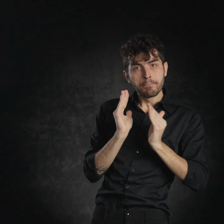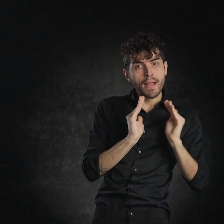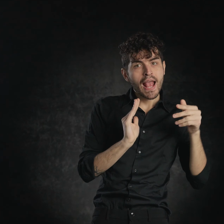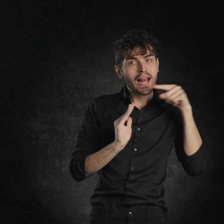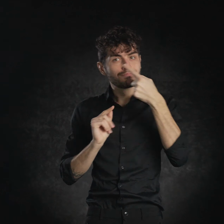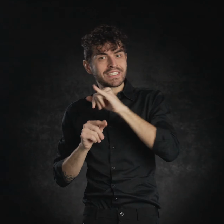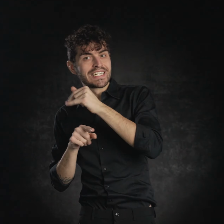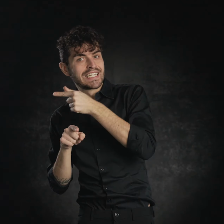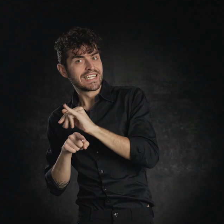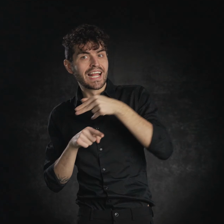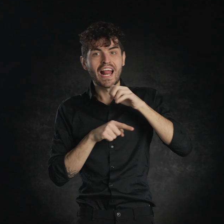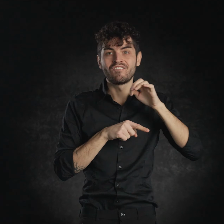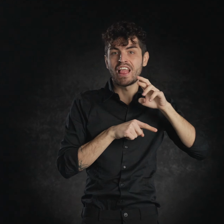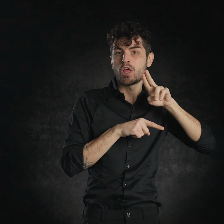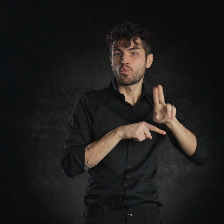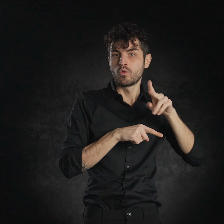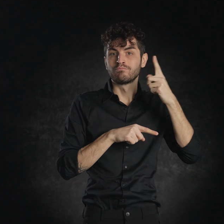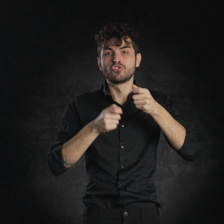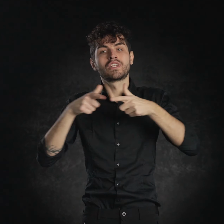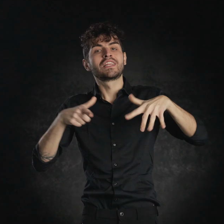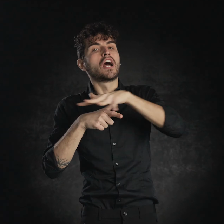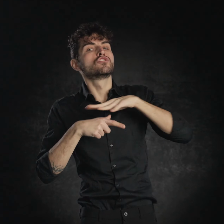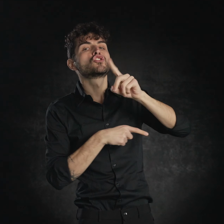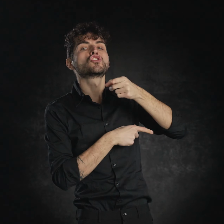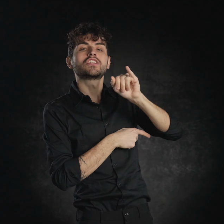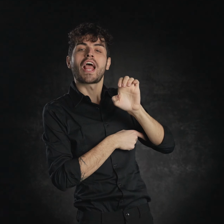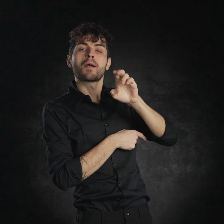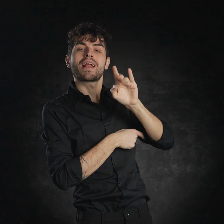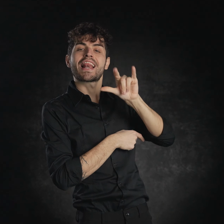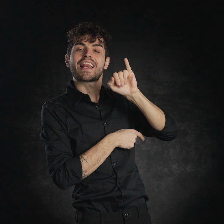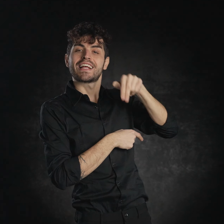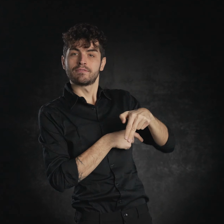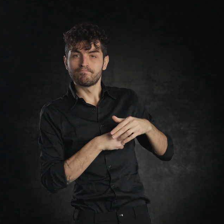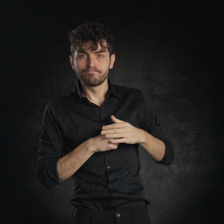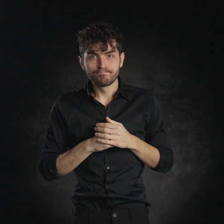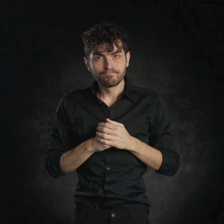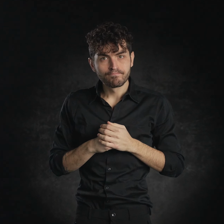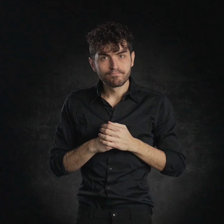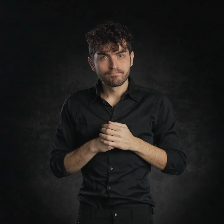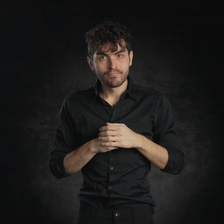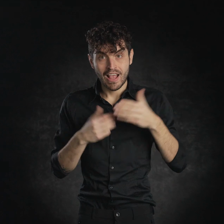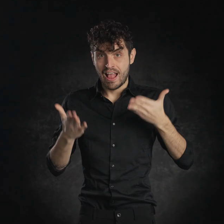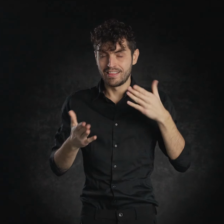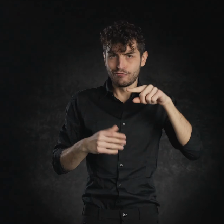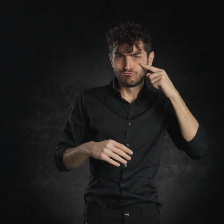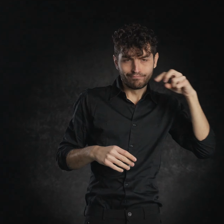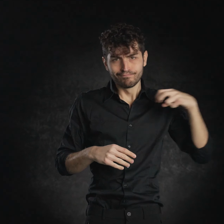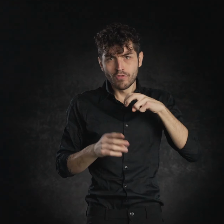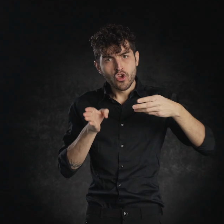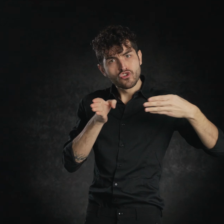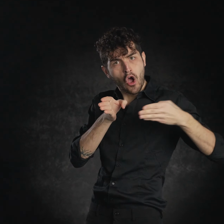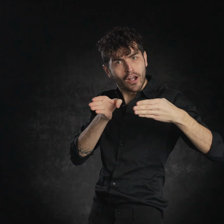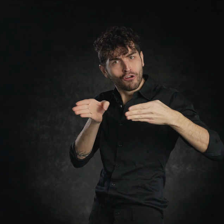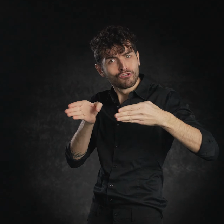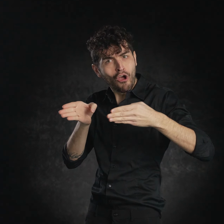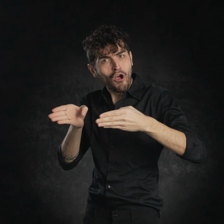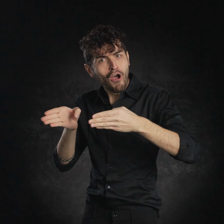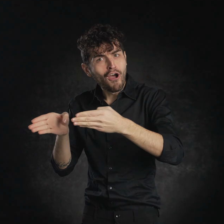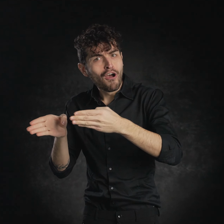in questo momento nella cappella di Iti a a gebelein Attraversiamo